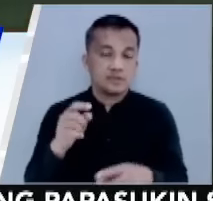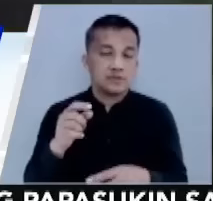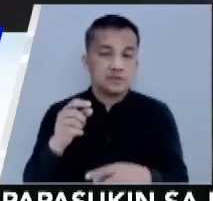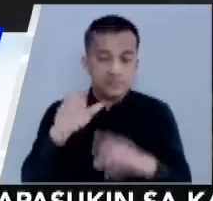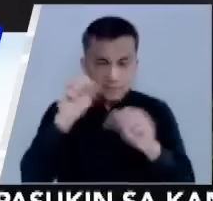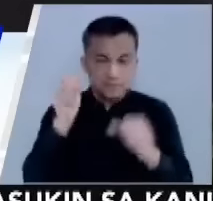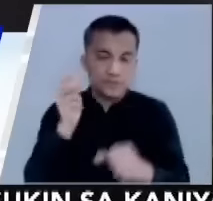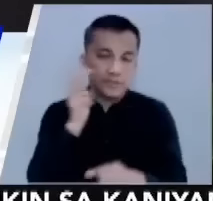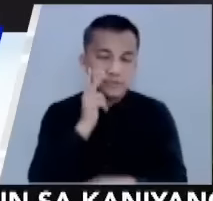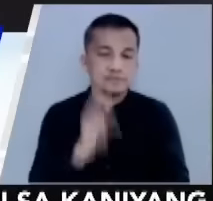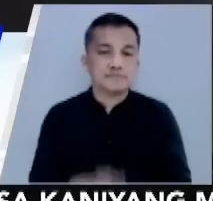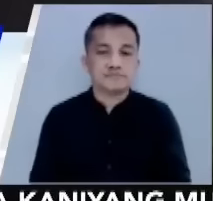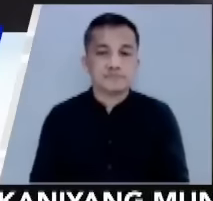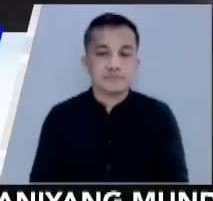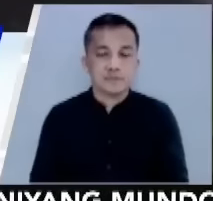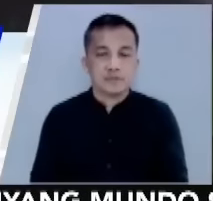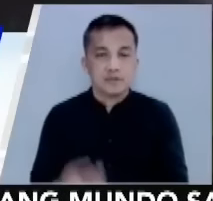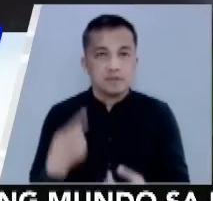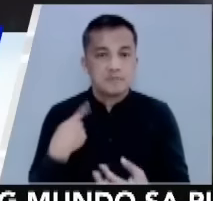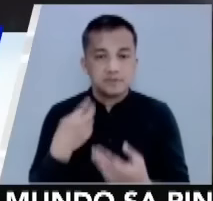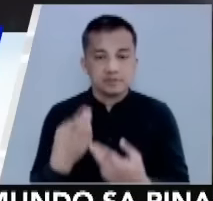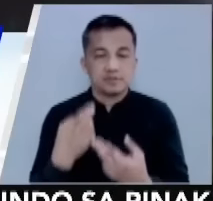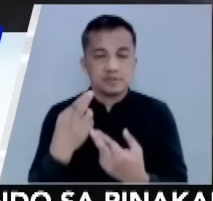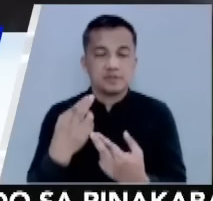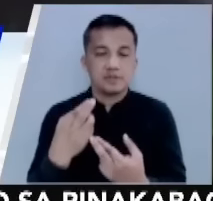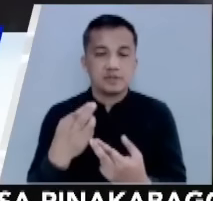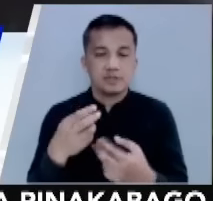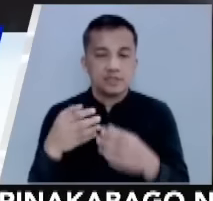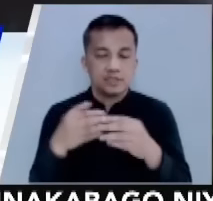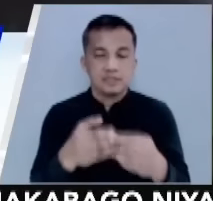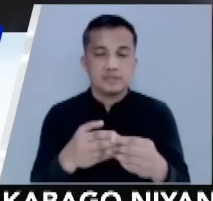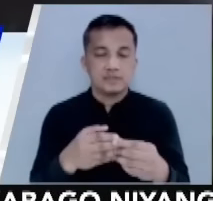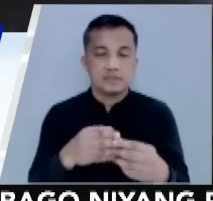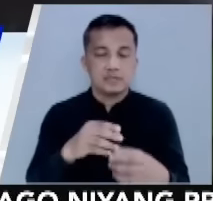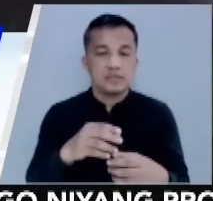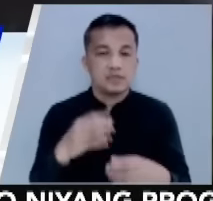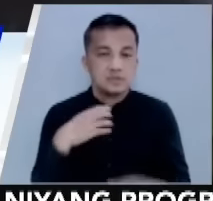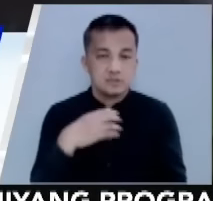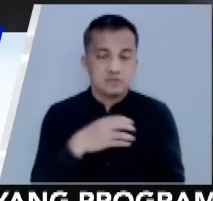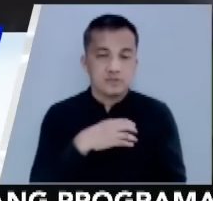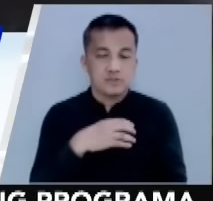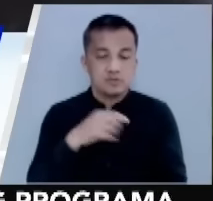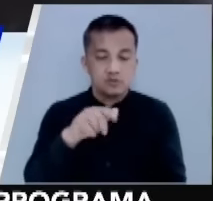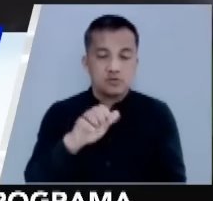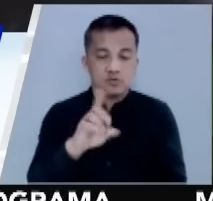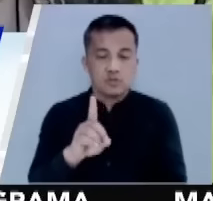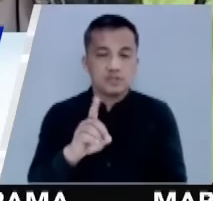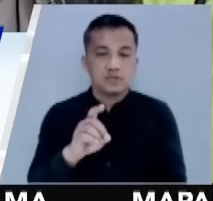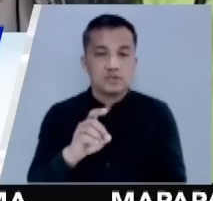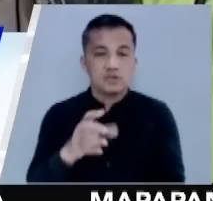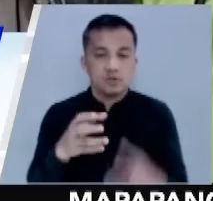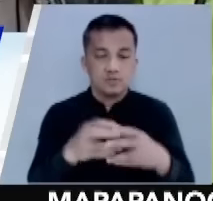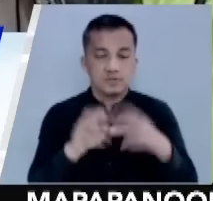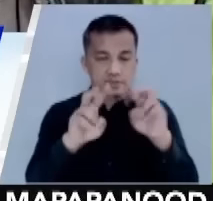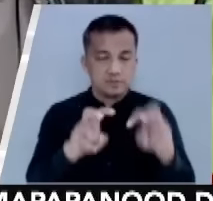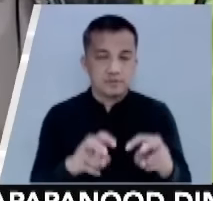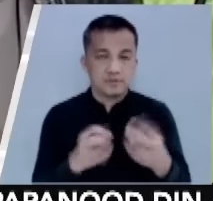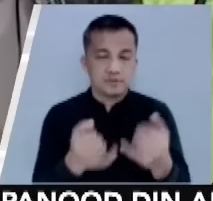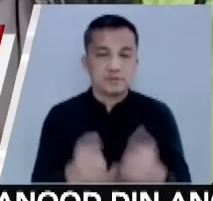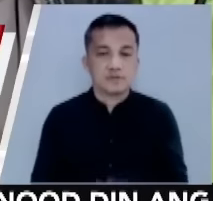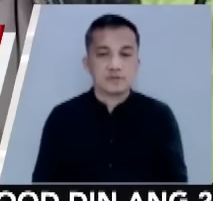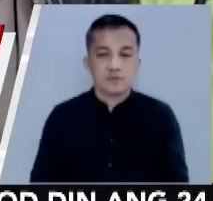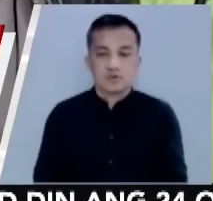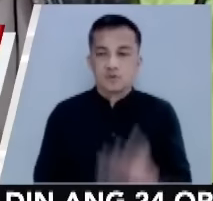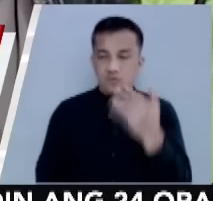Duterte, may rekomendasyon ng lead chair ng House Squad Committee na kasalukuyan ang nag-iimbestiga riyan. Eh, ba't hindi nalang natin